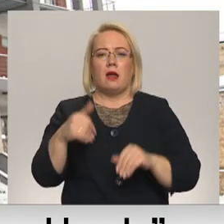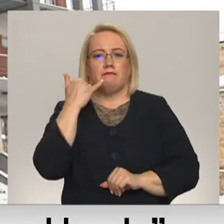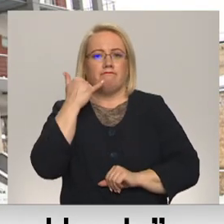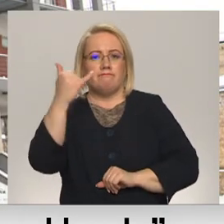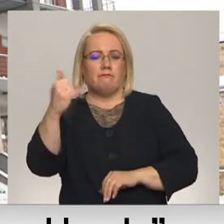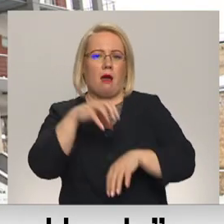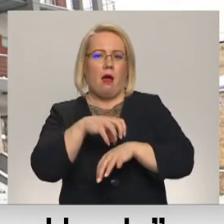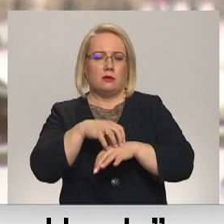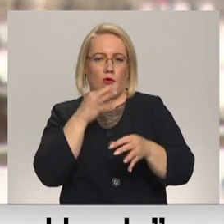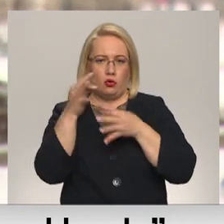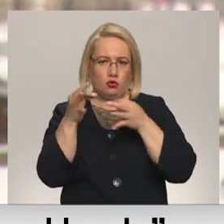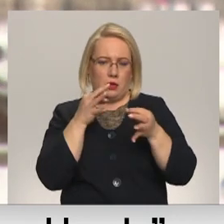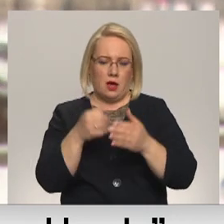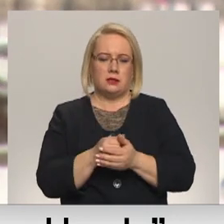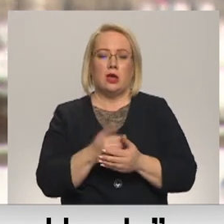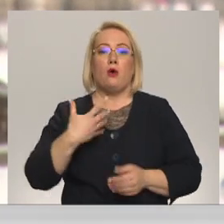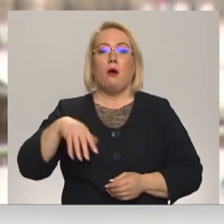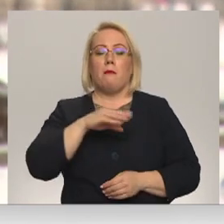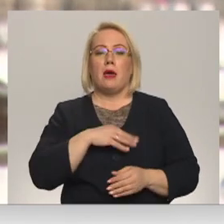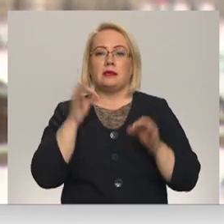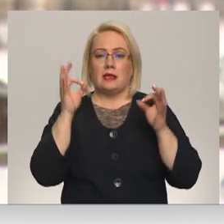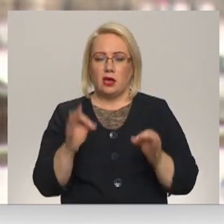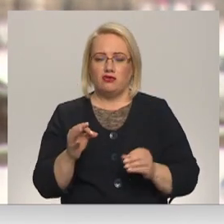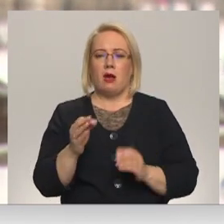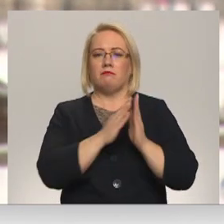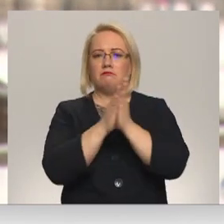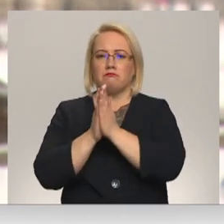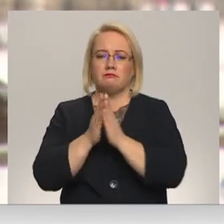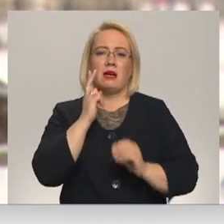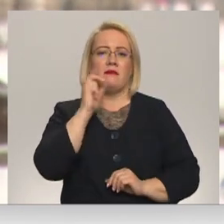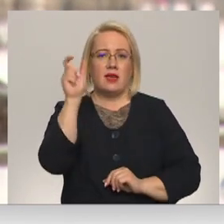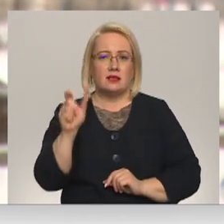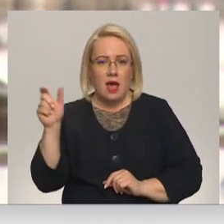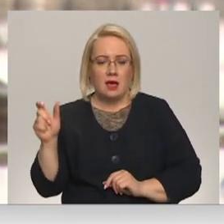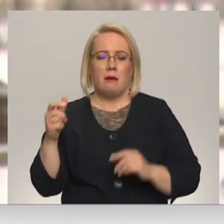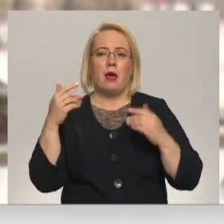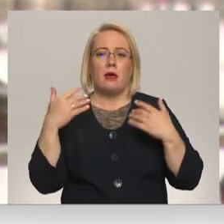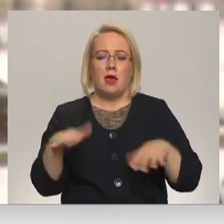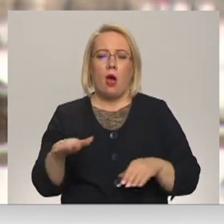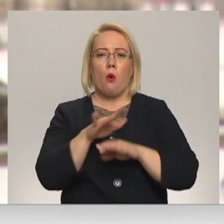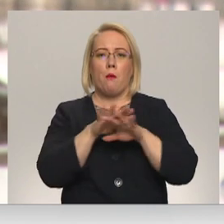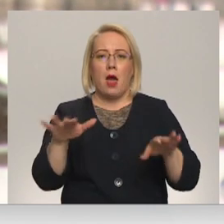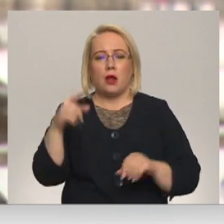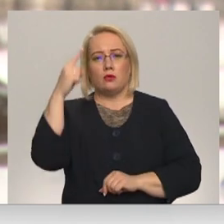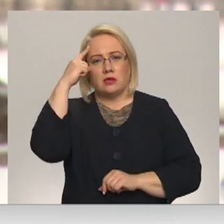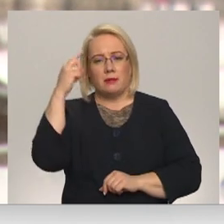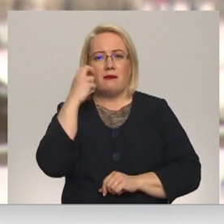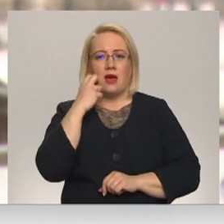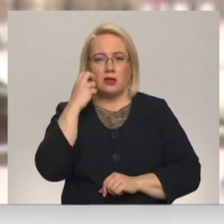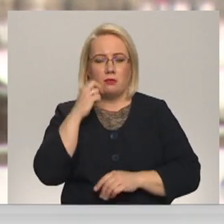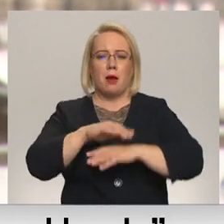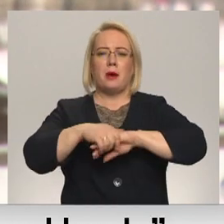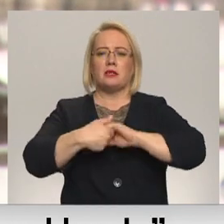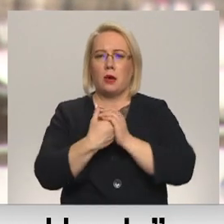pediatra konsultāciju. Mēs tiešām šobrīd aicinām visus vecākus, jau bērnus saprātīgā vecumā lūdzu mazgājam